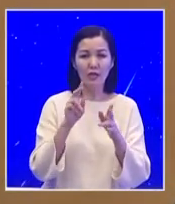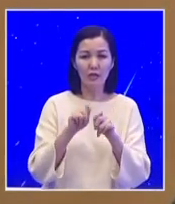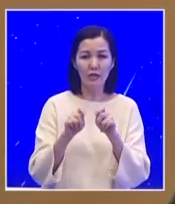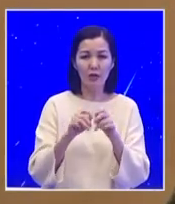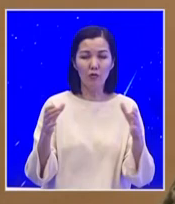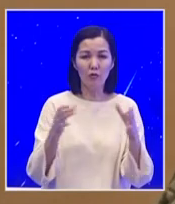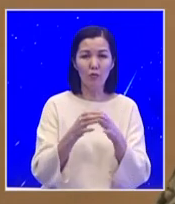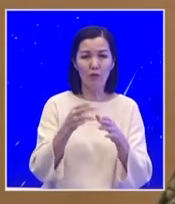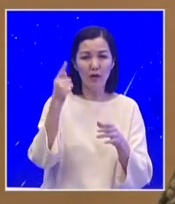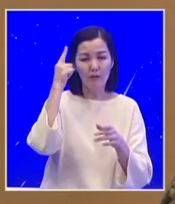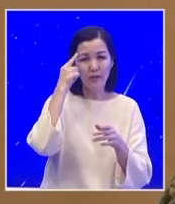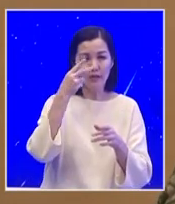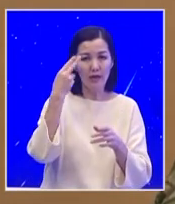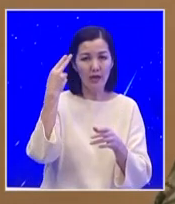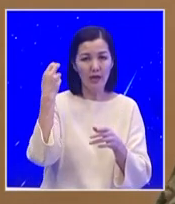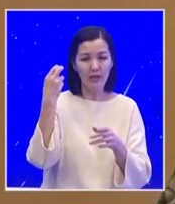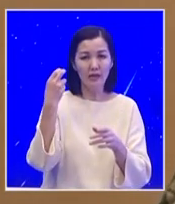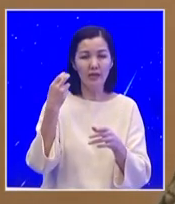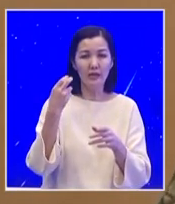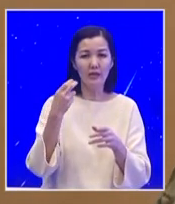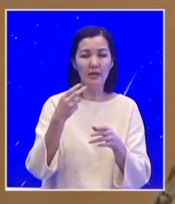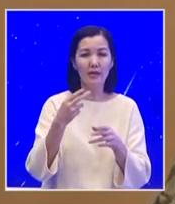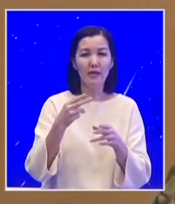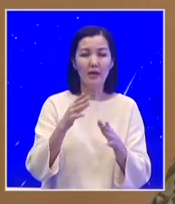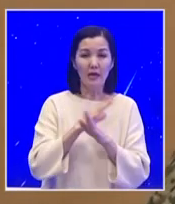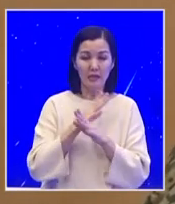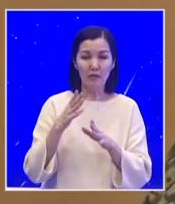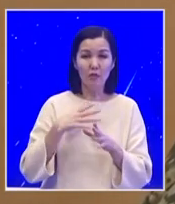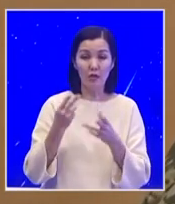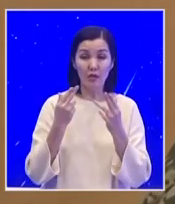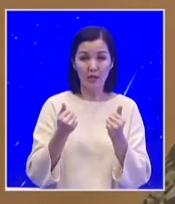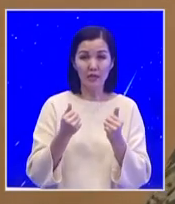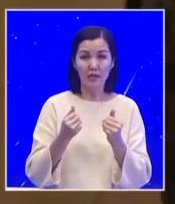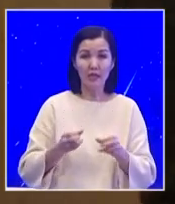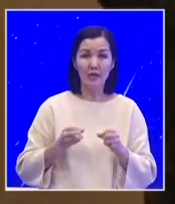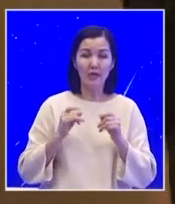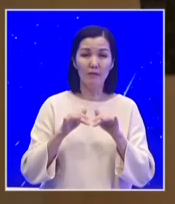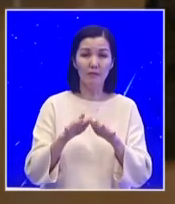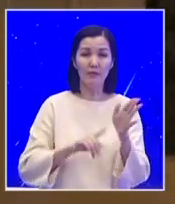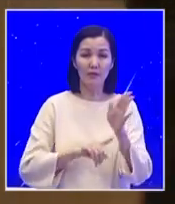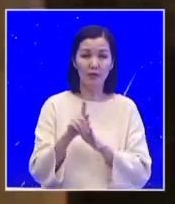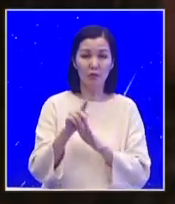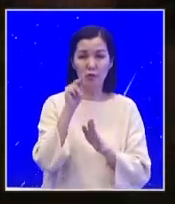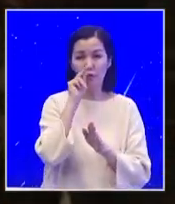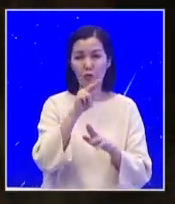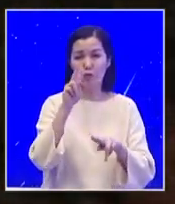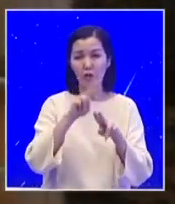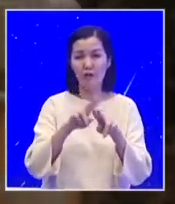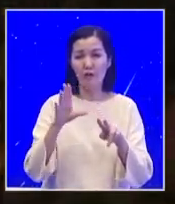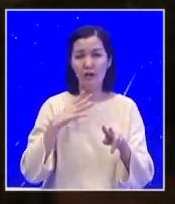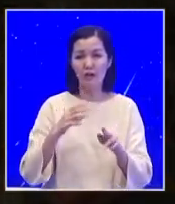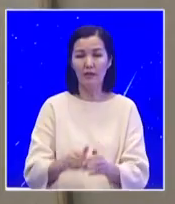азаматтың басына атылған оқтан қаза болғанын растады. Қазір осы іске қатысты қылмыстық іс қозғалды. Ал күдікті қамаққа алынды.